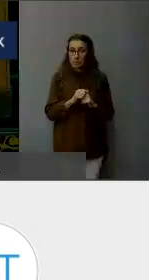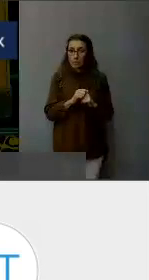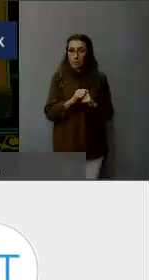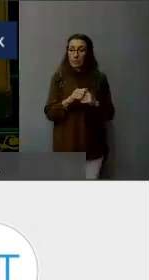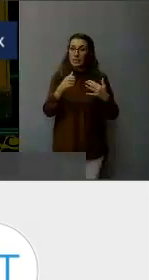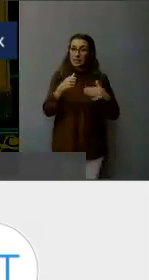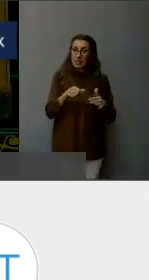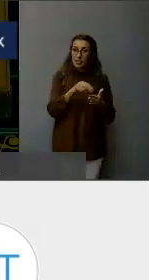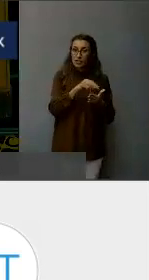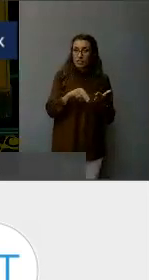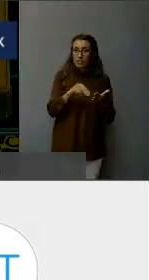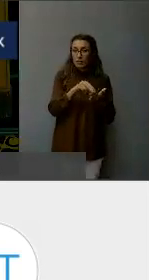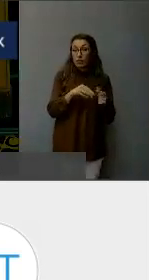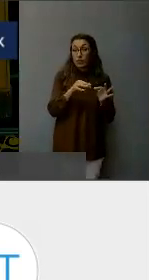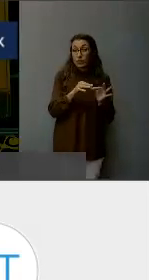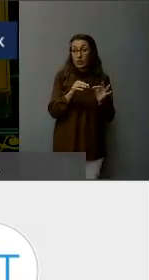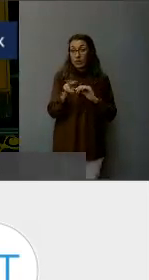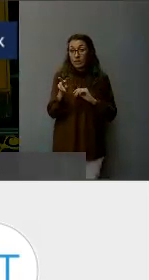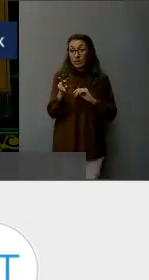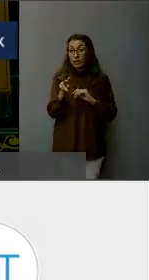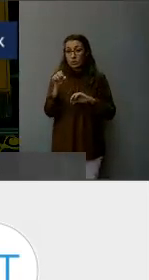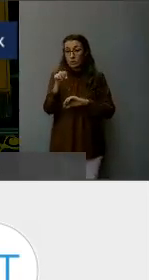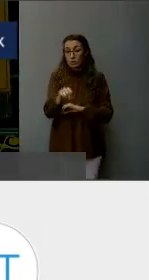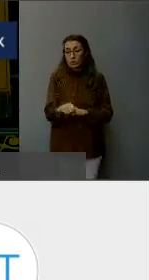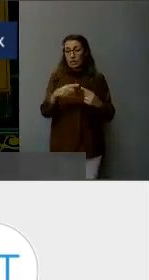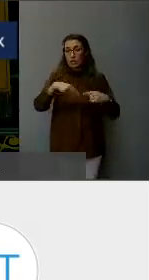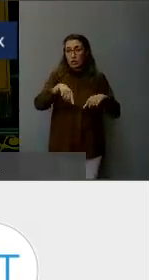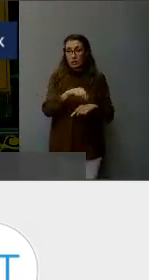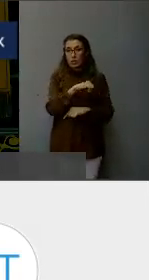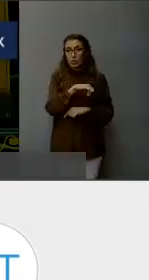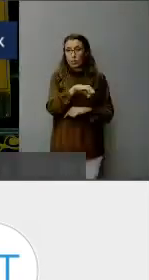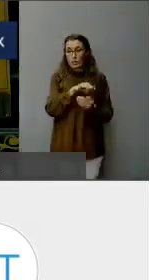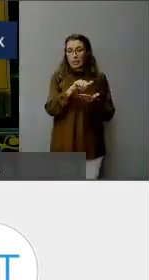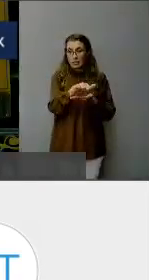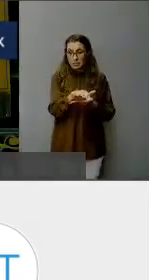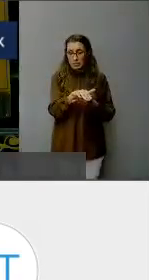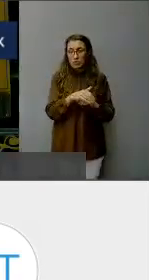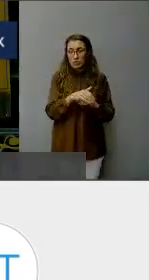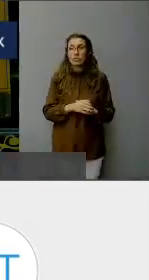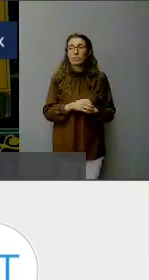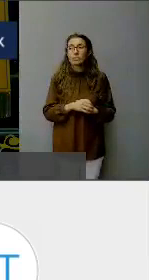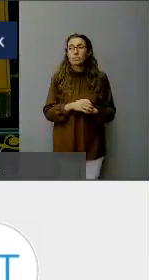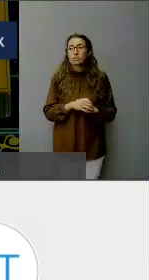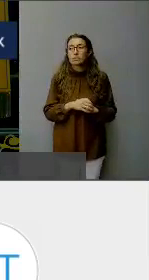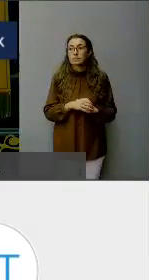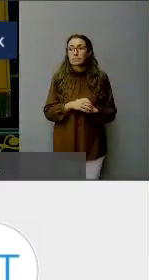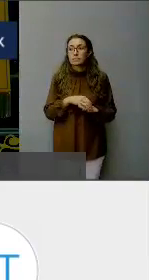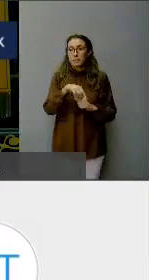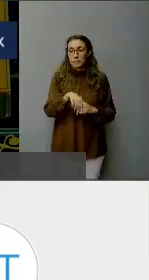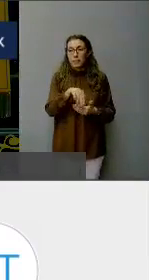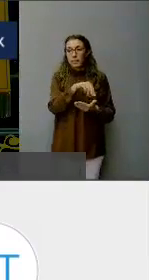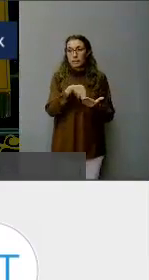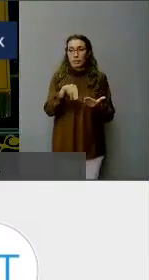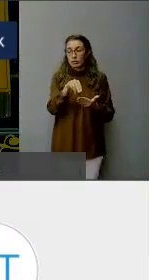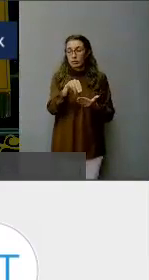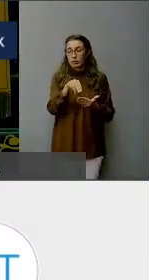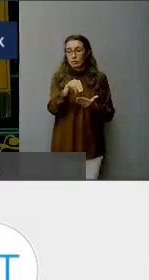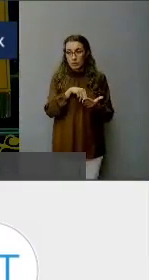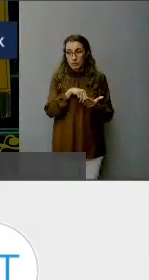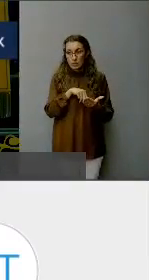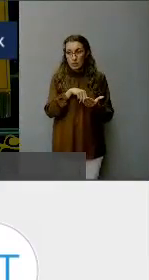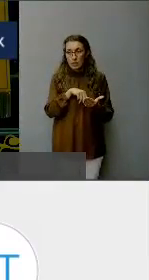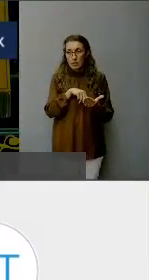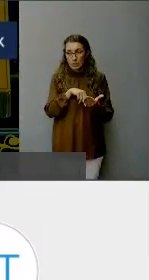16 voti premoli 22 contrari il consiglio comunale respinge il numero 13 pongo ora in votazione l'emendamento